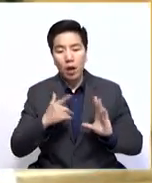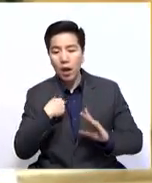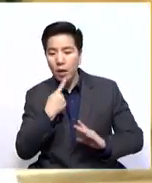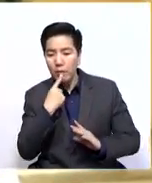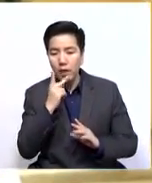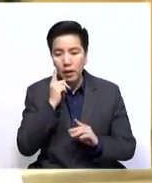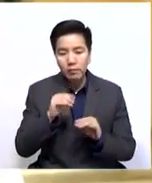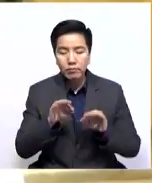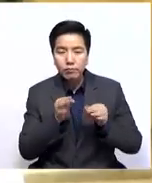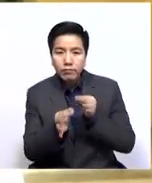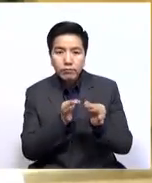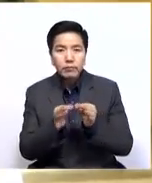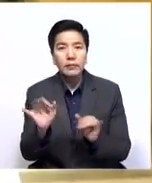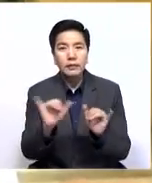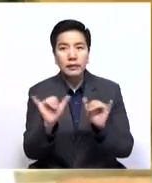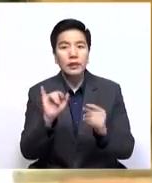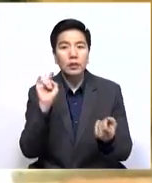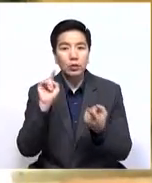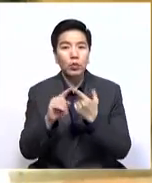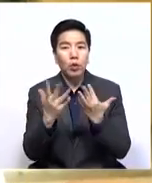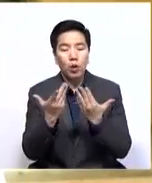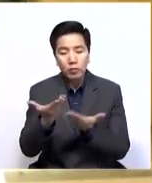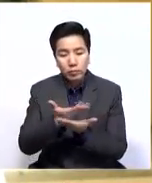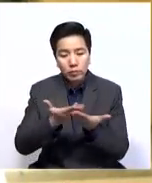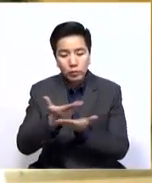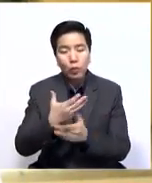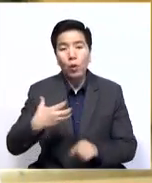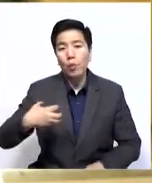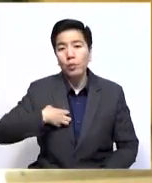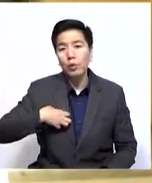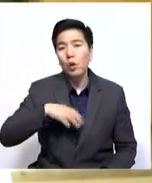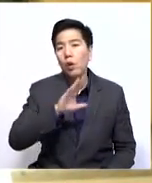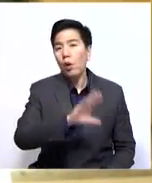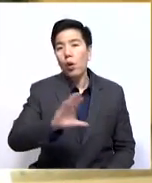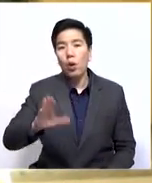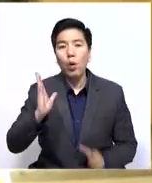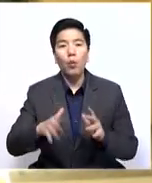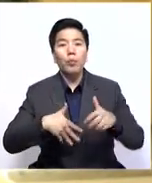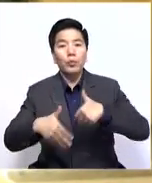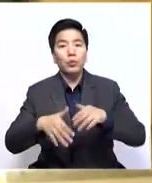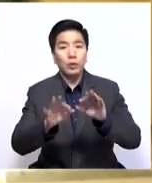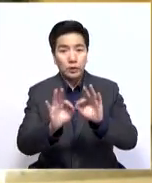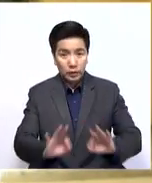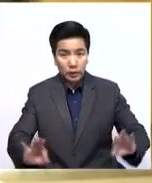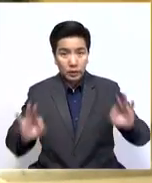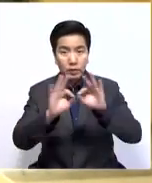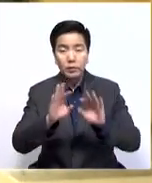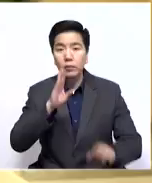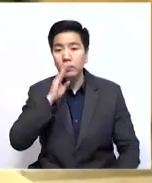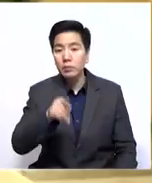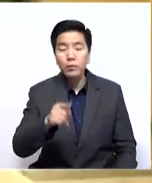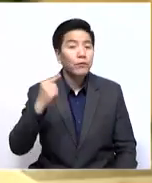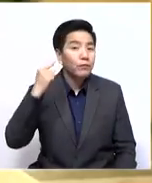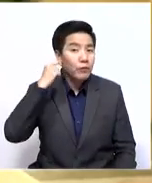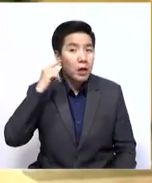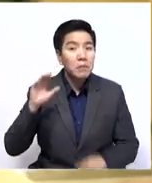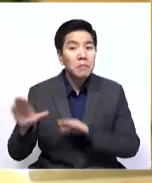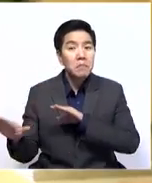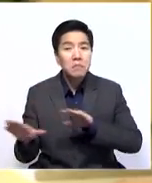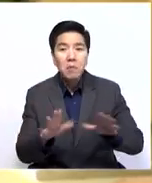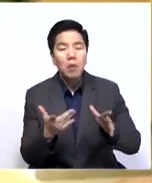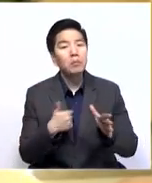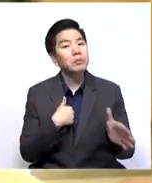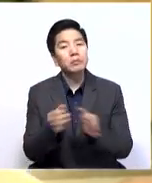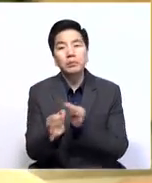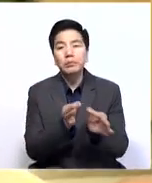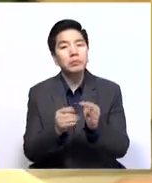ลงผลงานอย่างเป็นทางการเพราะต้องพิจารณาถึงความต้องการของประชาชนเป็นสำคัญหากประชาชนไม่พร้อมรับฟังการชี้แจง